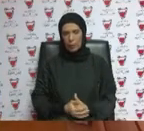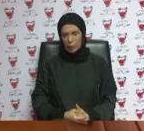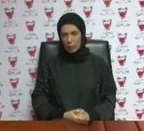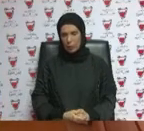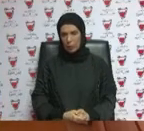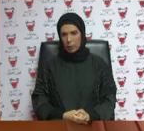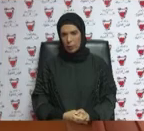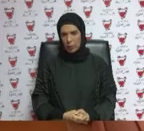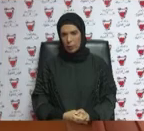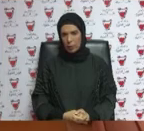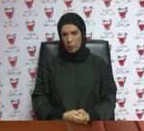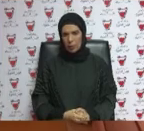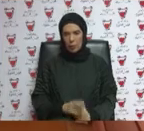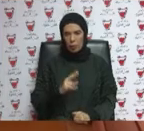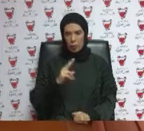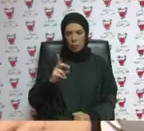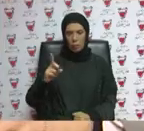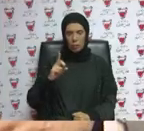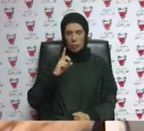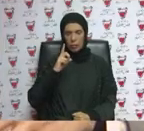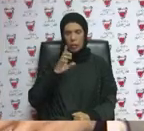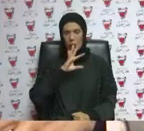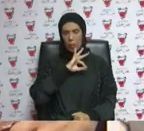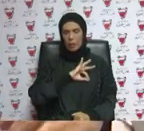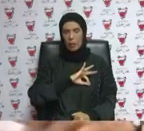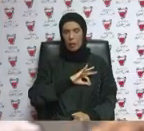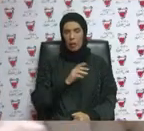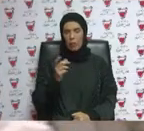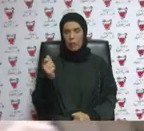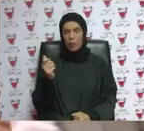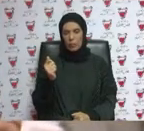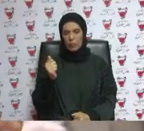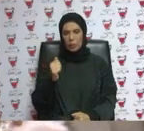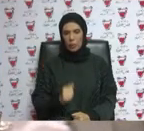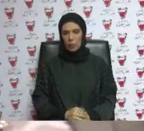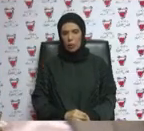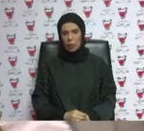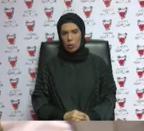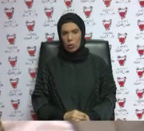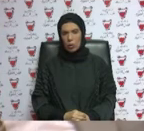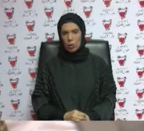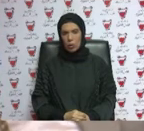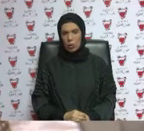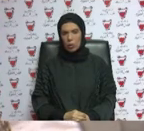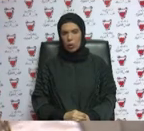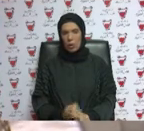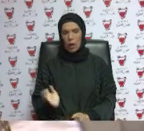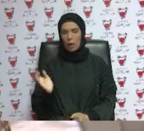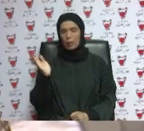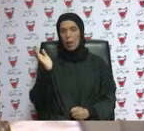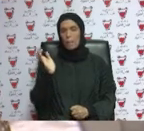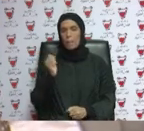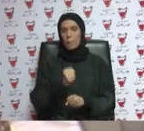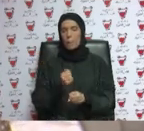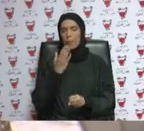للتوجه الذي قامت به الحكومة بالاستفادة من هذه المبالغ في قانون التأمين التعطل، وهو مبلغ